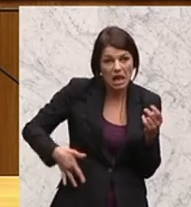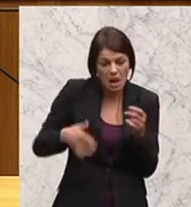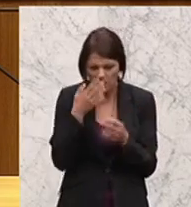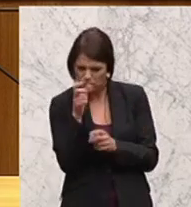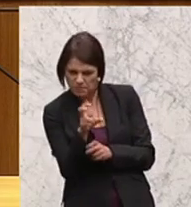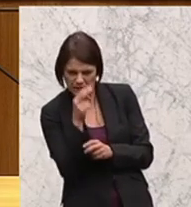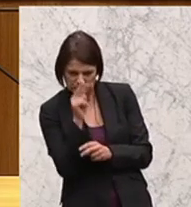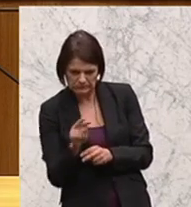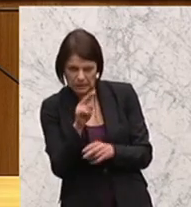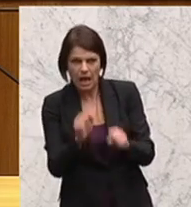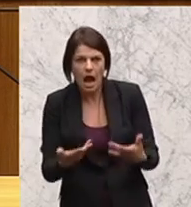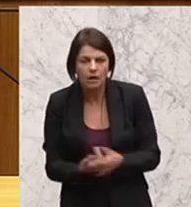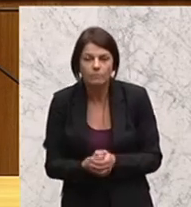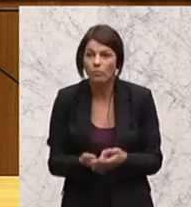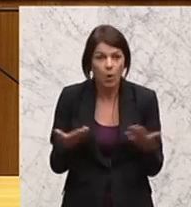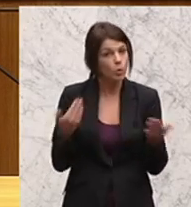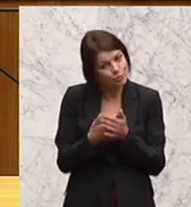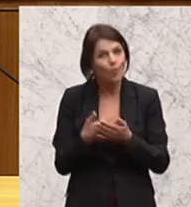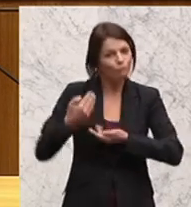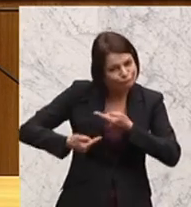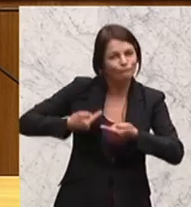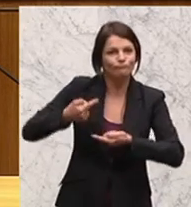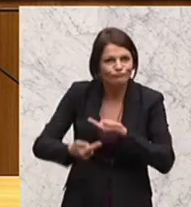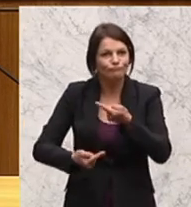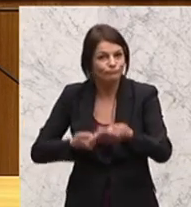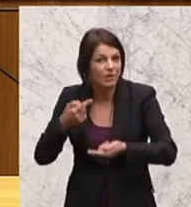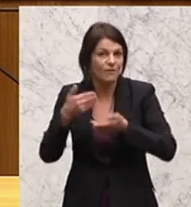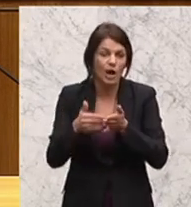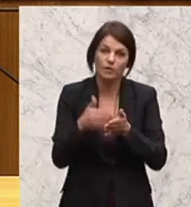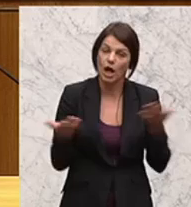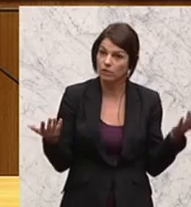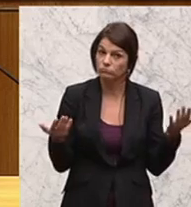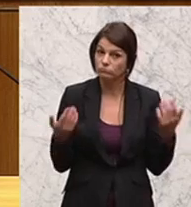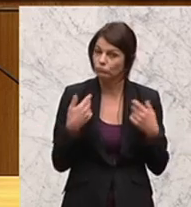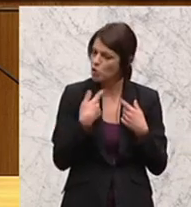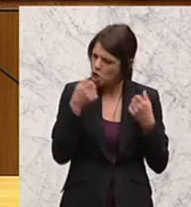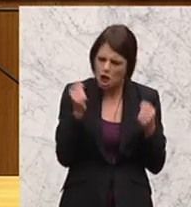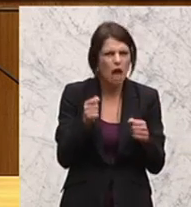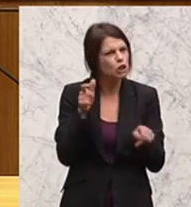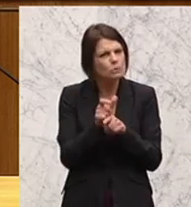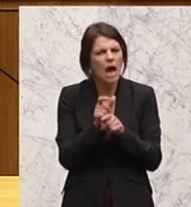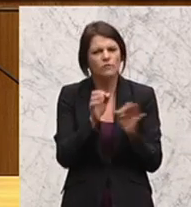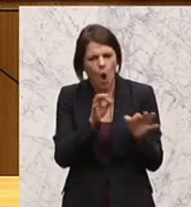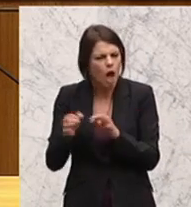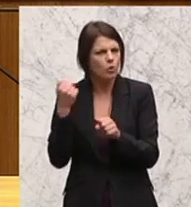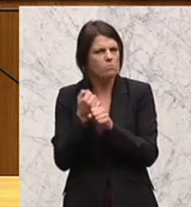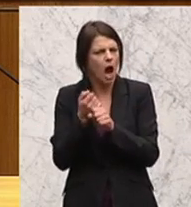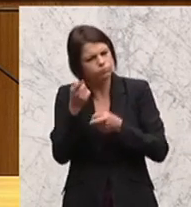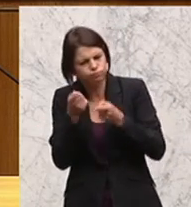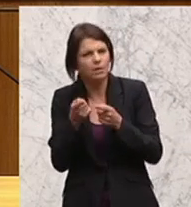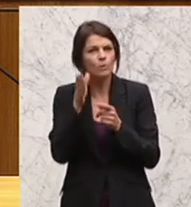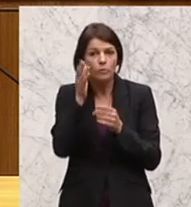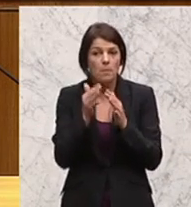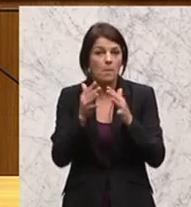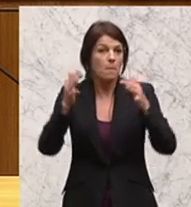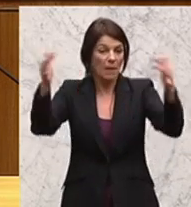am Etikett abgebildet werden. Und so kann man, ich sage, durchaus solche Zwangsverordnungen weiterspinnen. Die Frage ist, wo